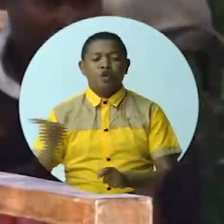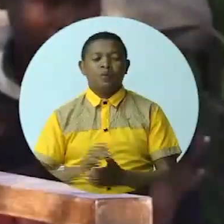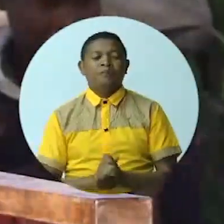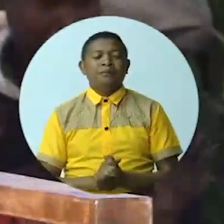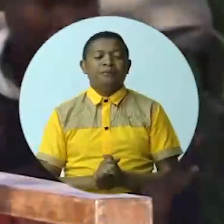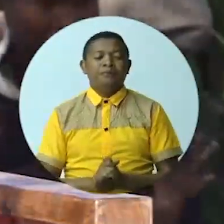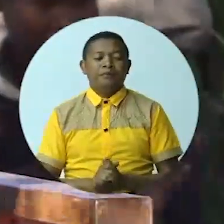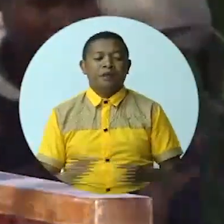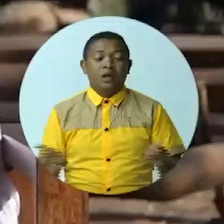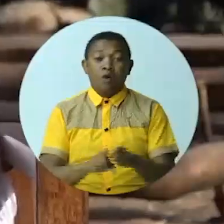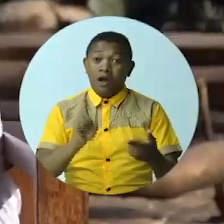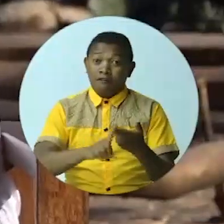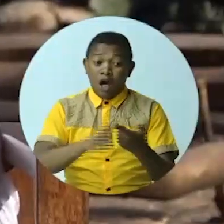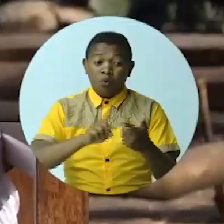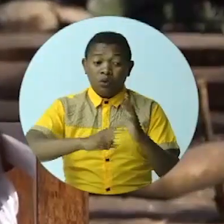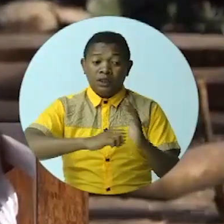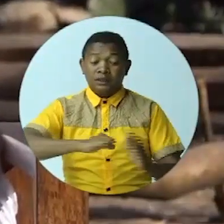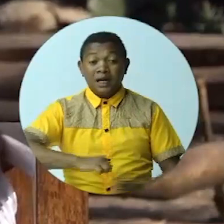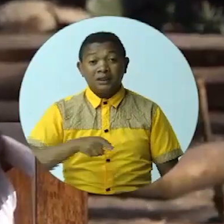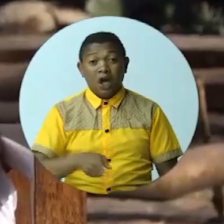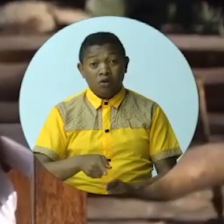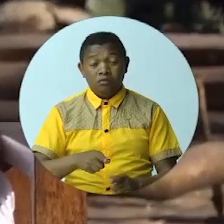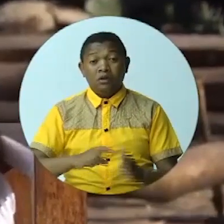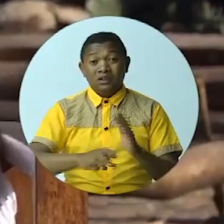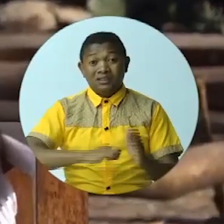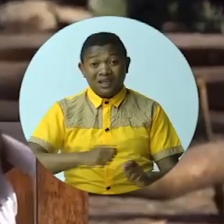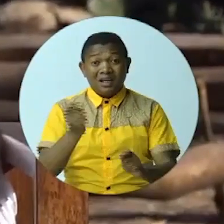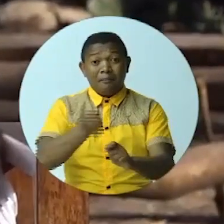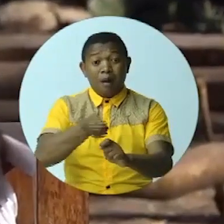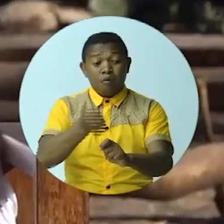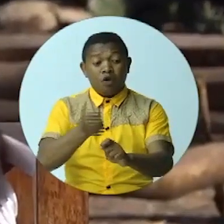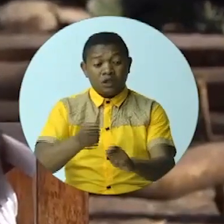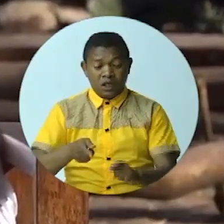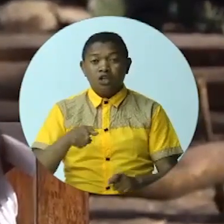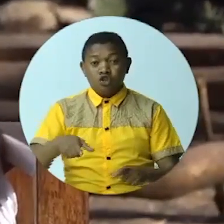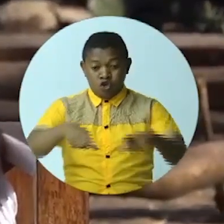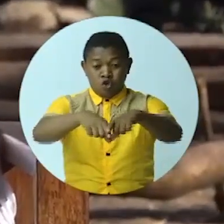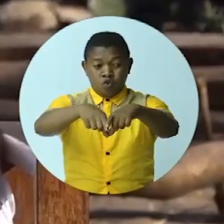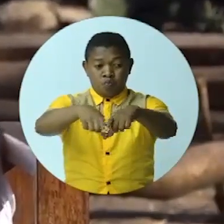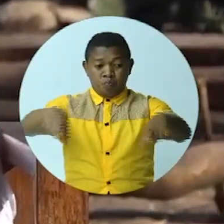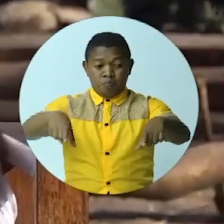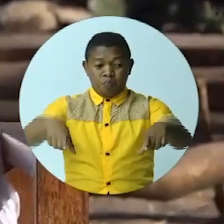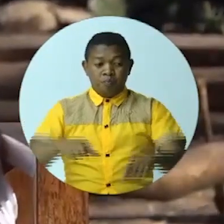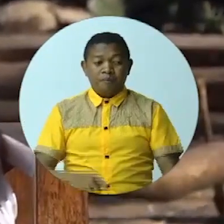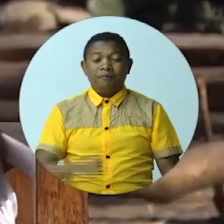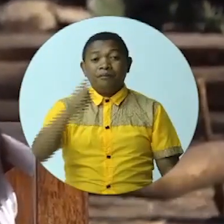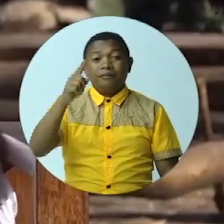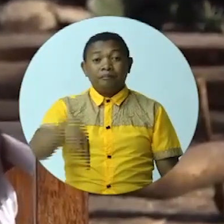koa zany ny tetikasa fanamboarana ny pipeline ny